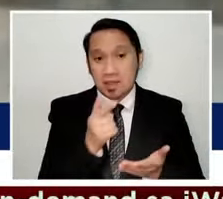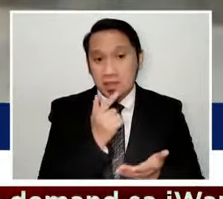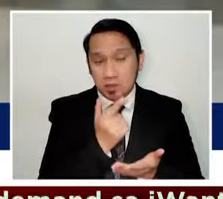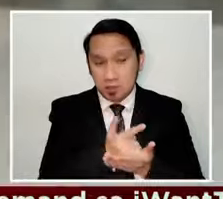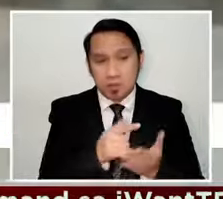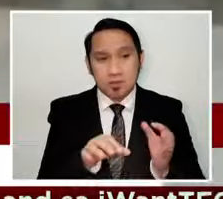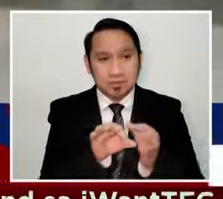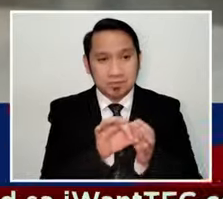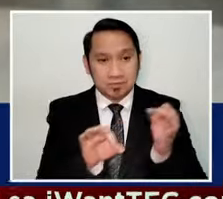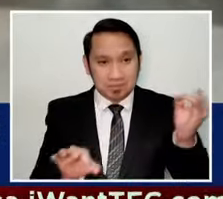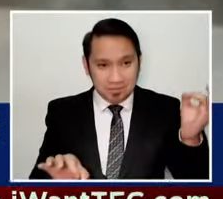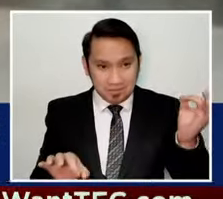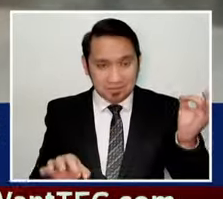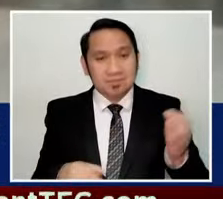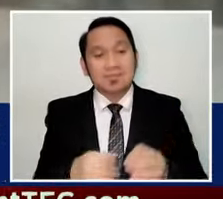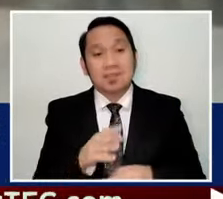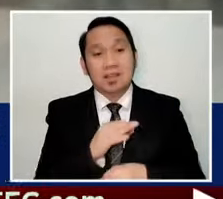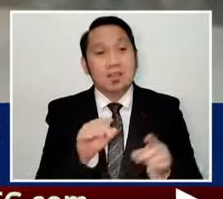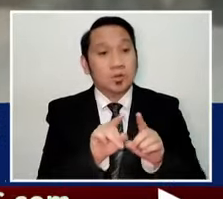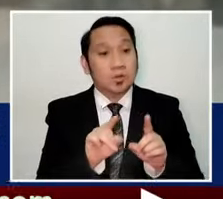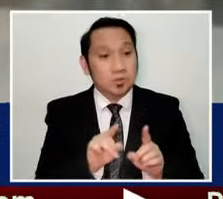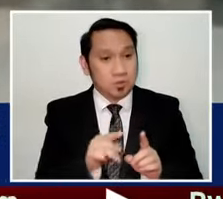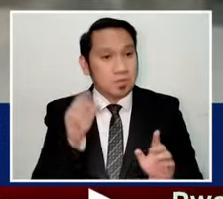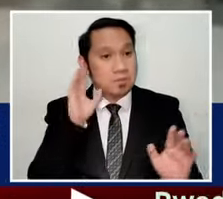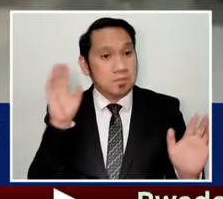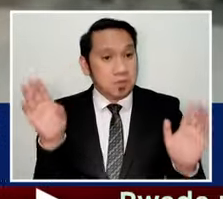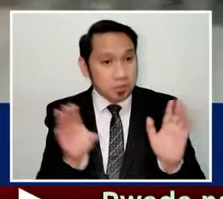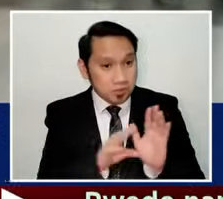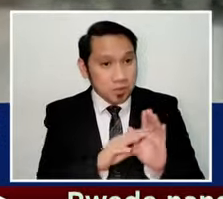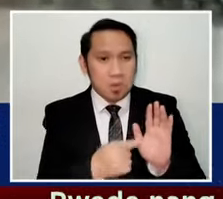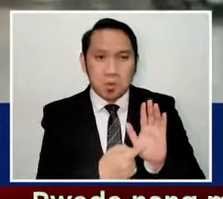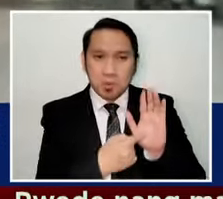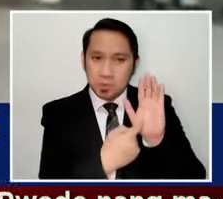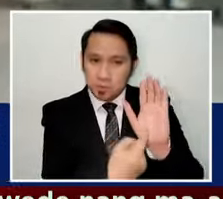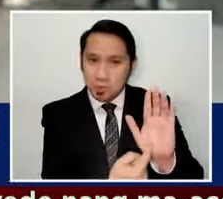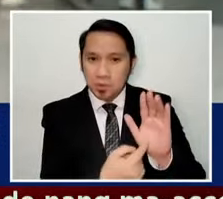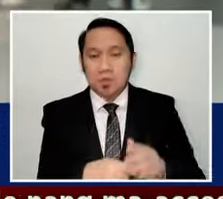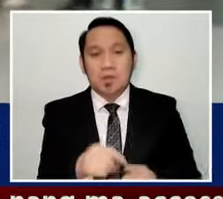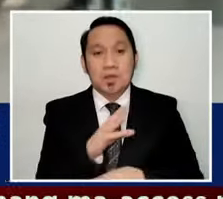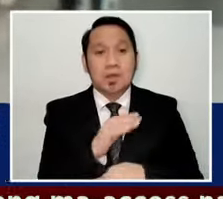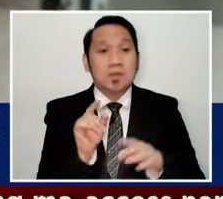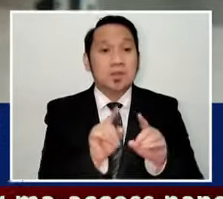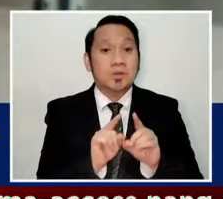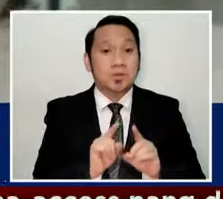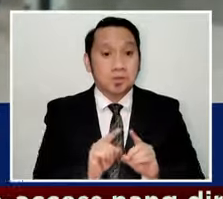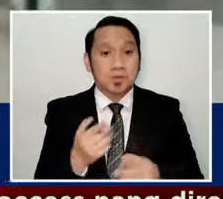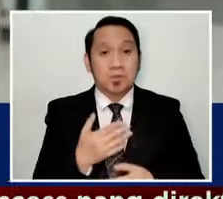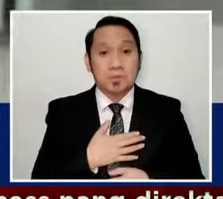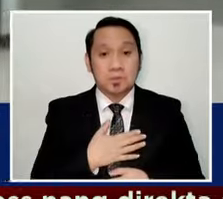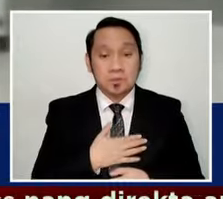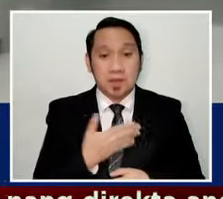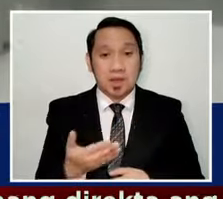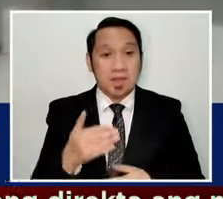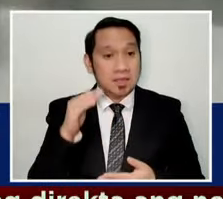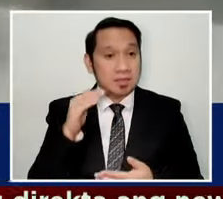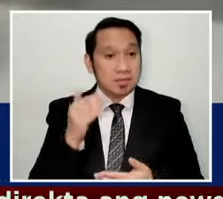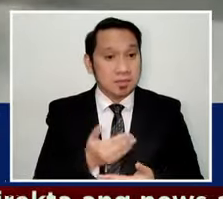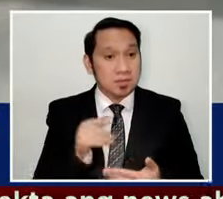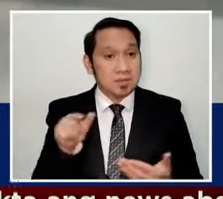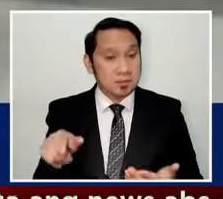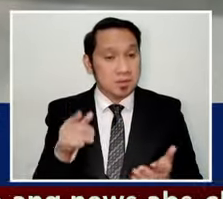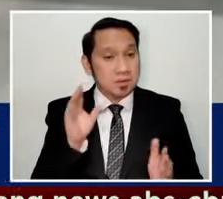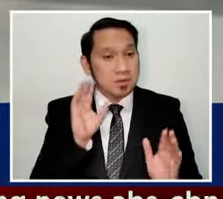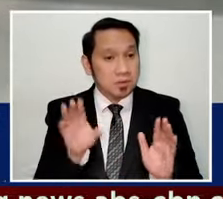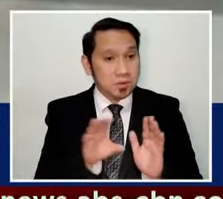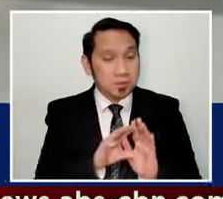graduation diploma ko, then mga picture, nag-save din ako ng mga para sa halimbawa hingan ako ng immigration ng proof